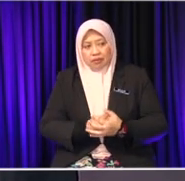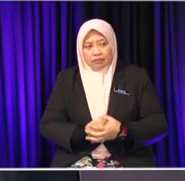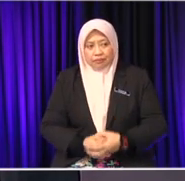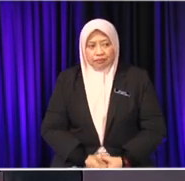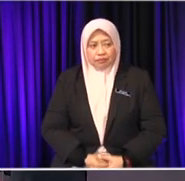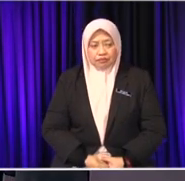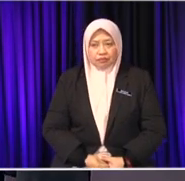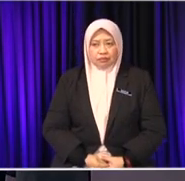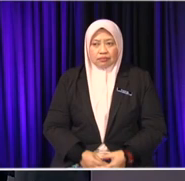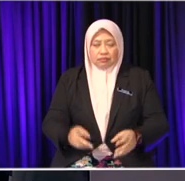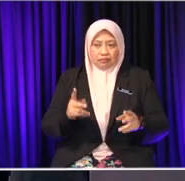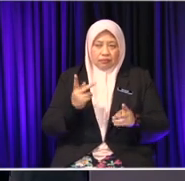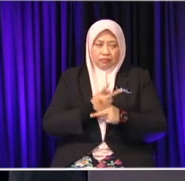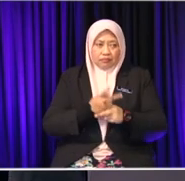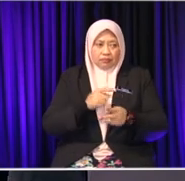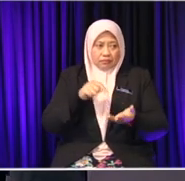kali ini